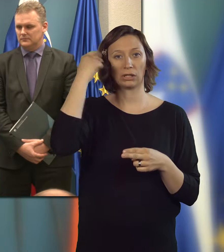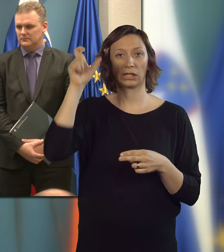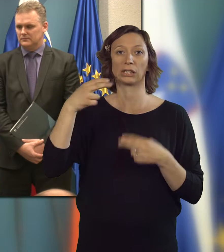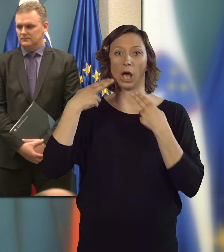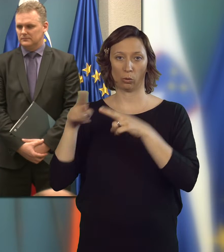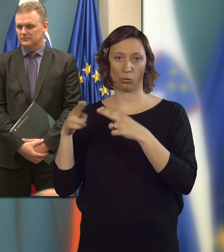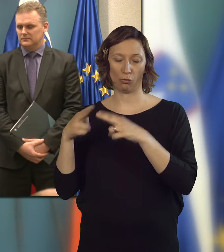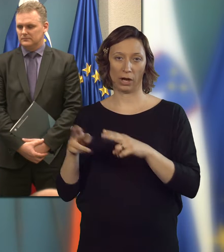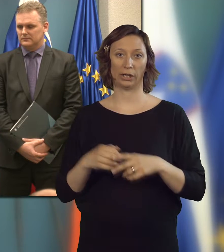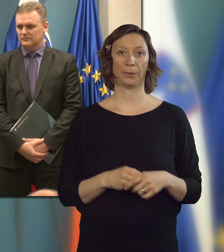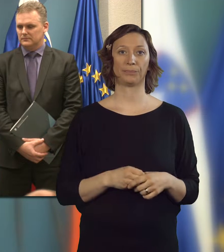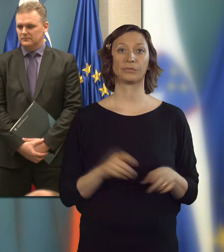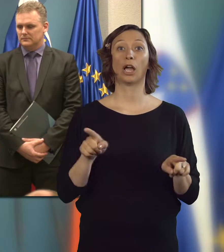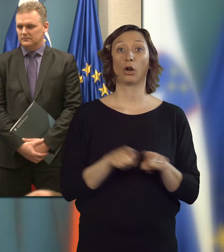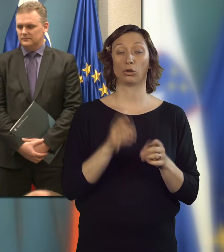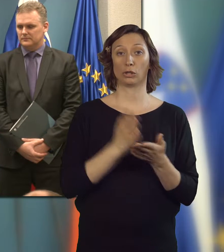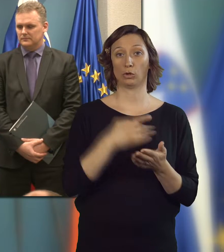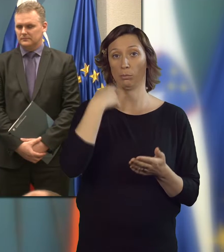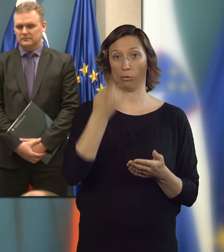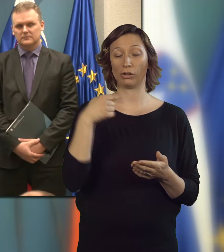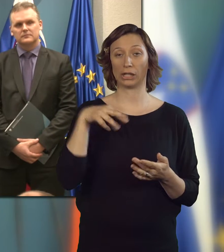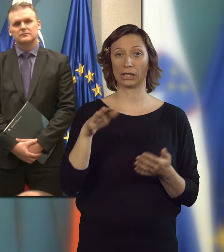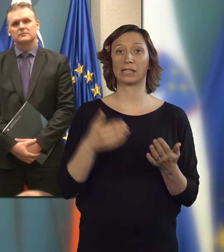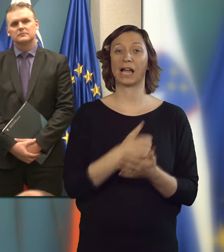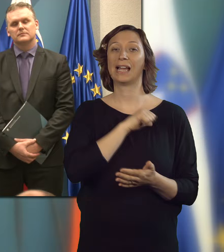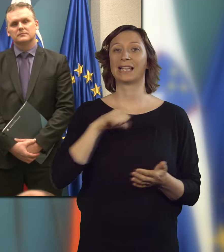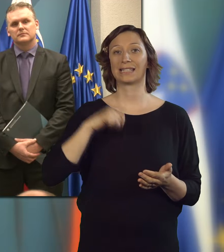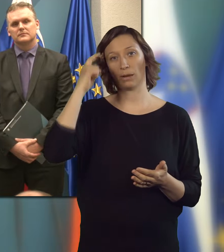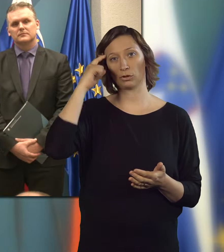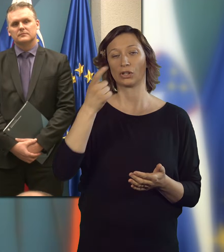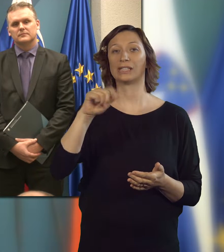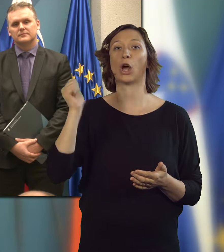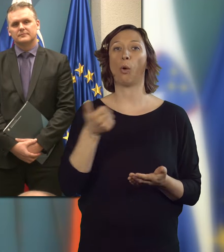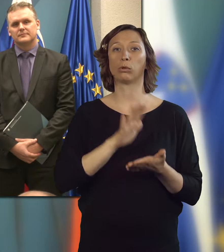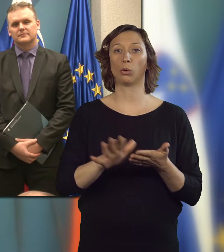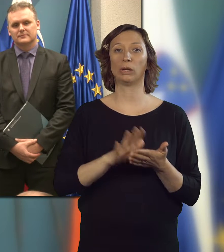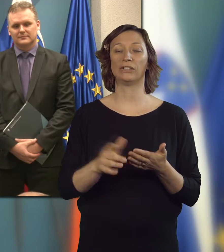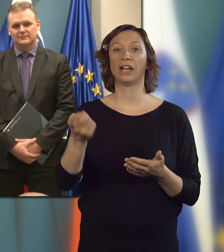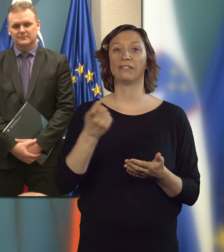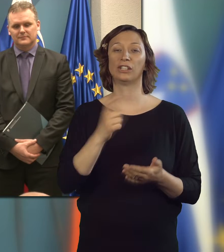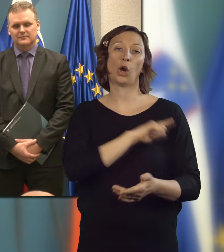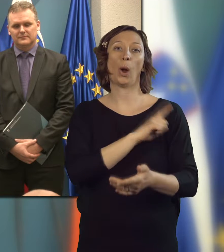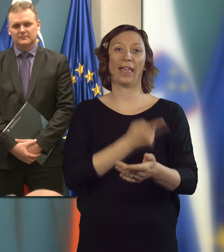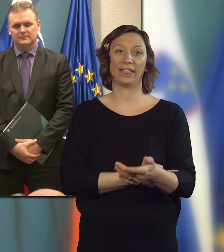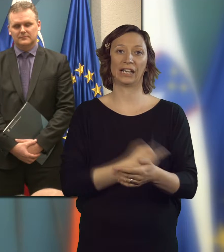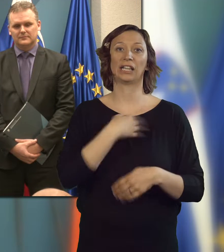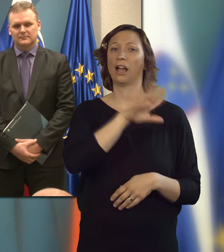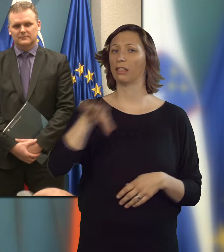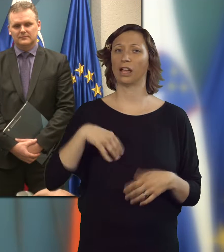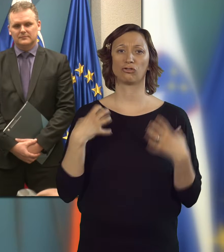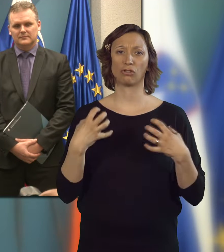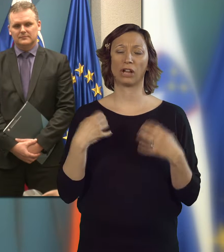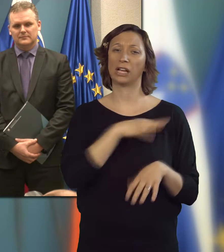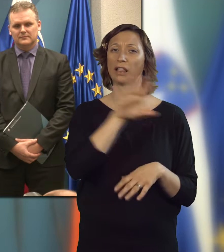sekretar dodal. Kot sem že povedala, gre za samooskrbo iz obnovljivih virov energije.